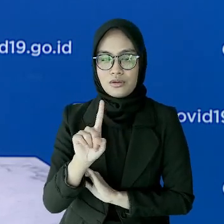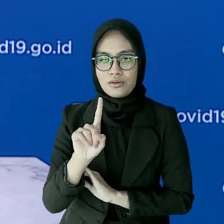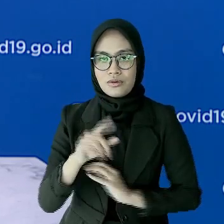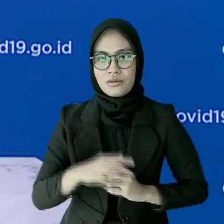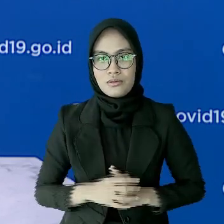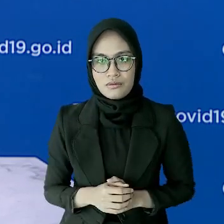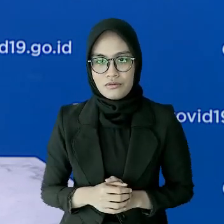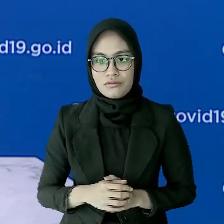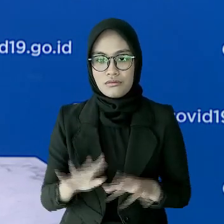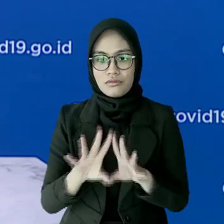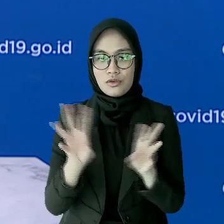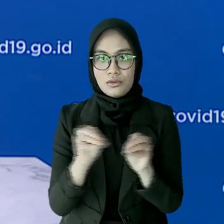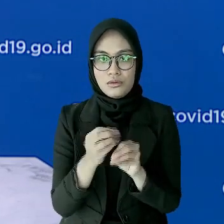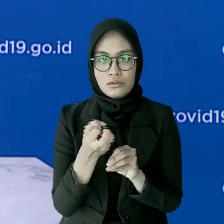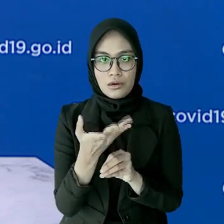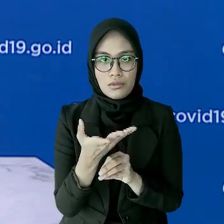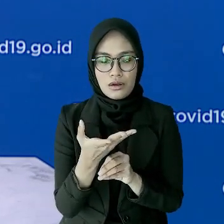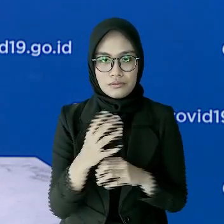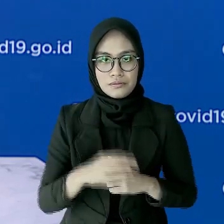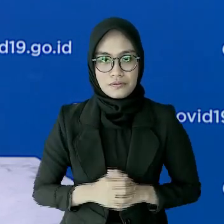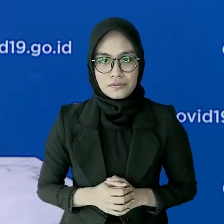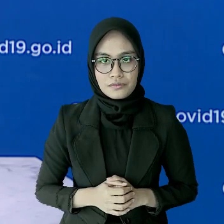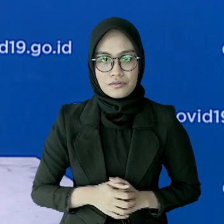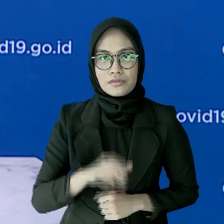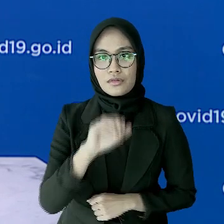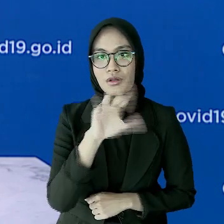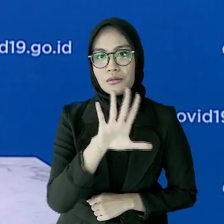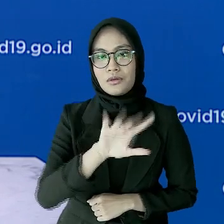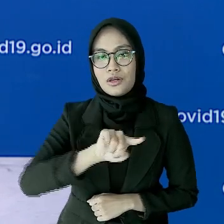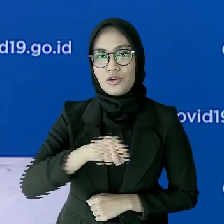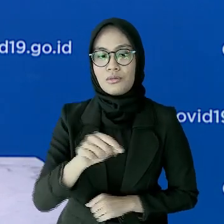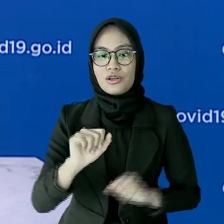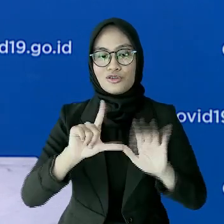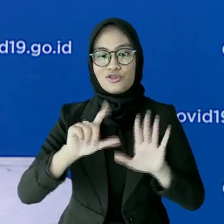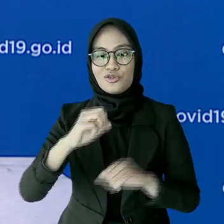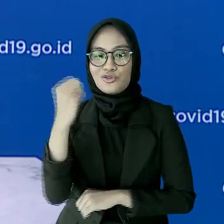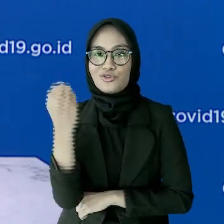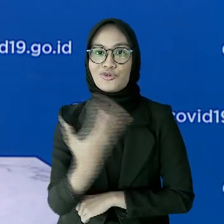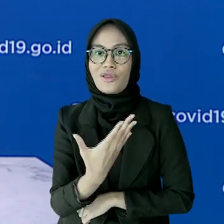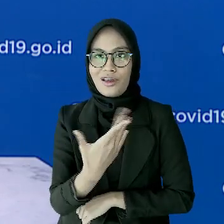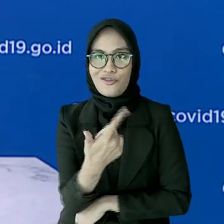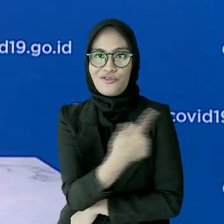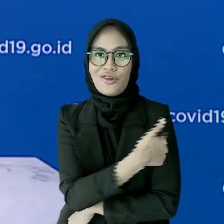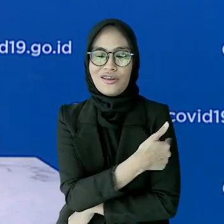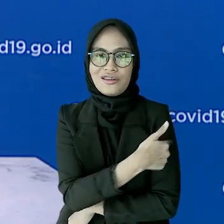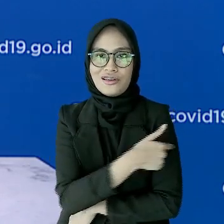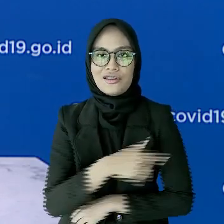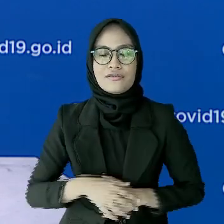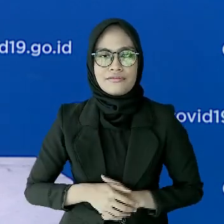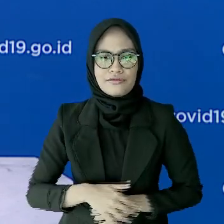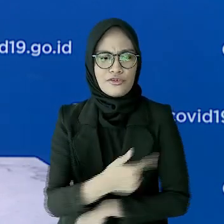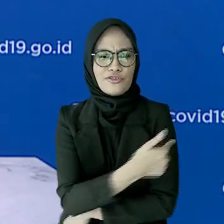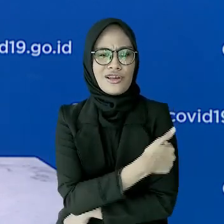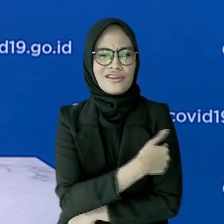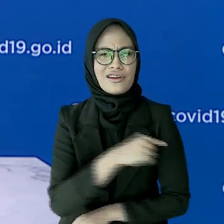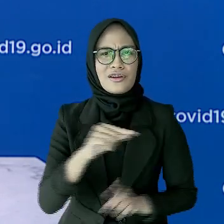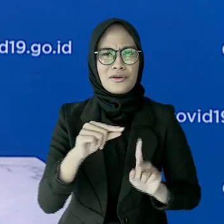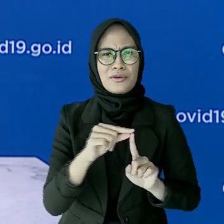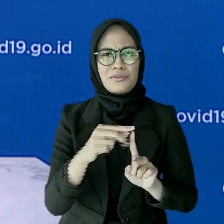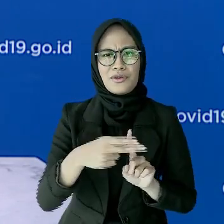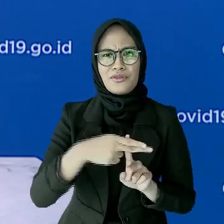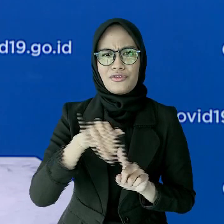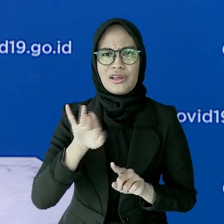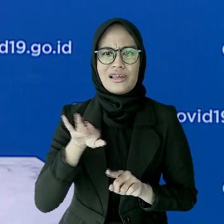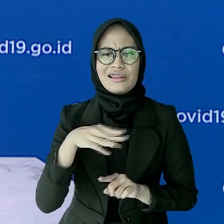dengan total dosis sebanyak 5,7 juta dosis. Vaksin Pfizer ini merupakan donasi